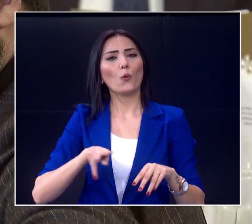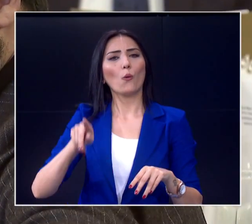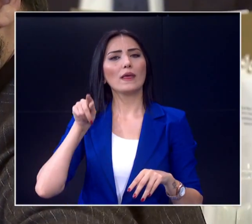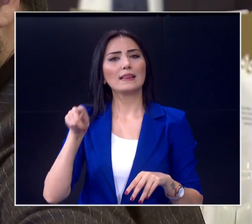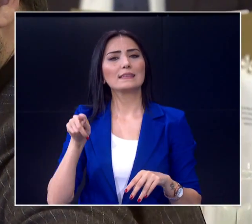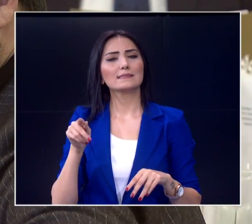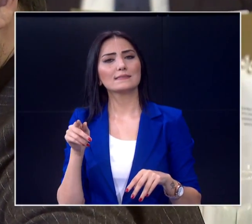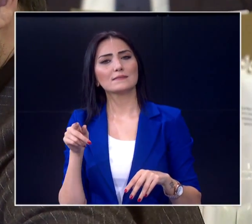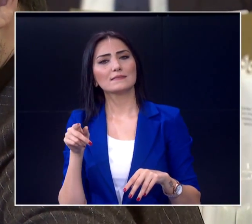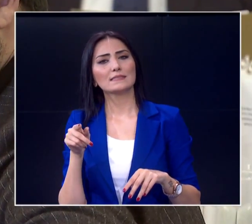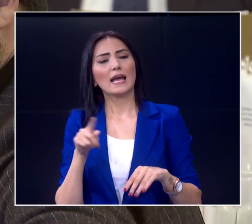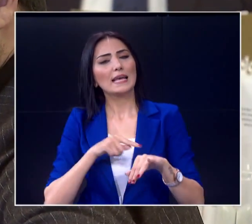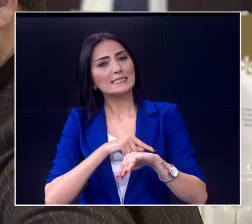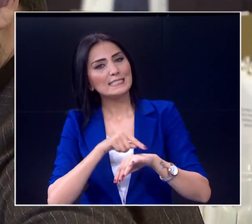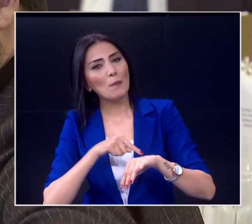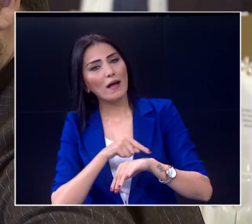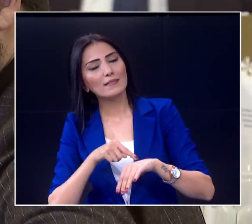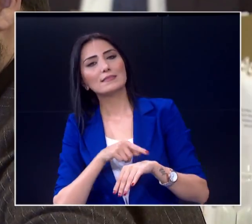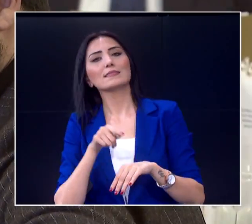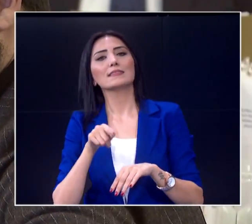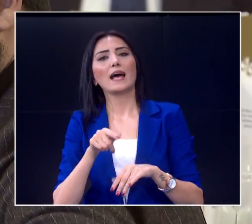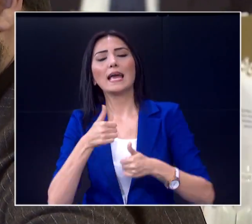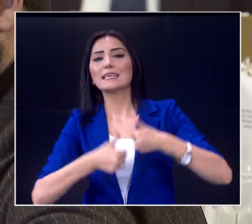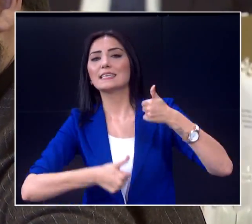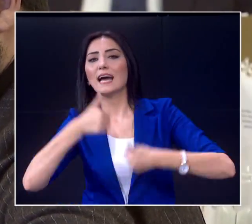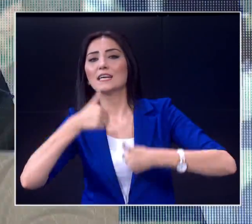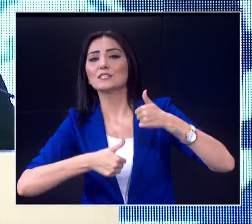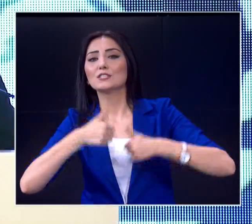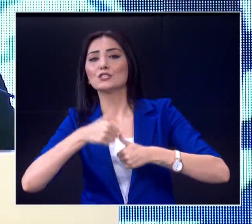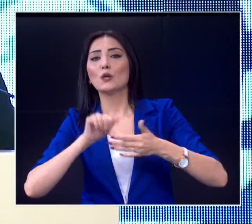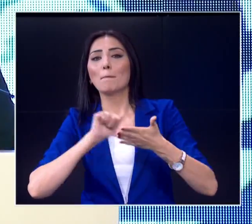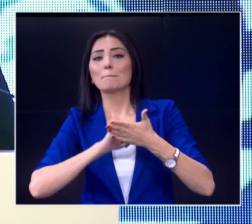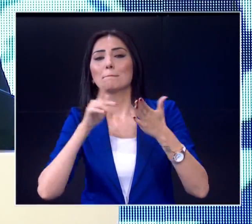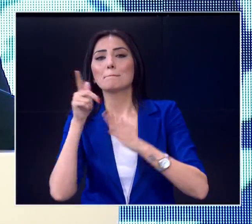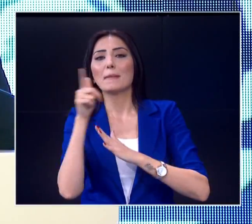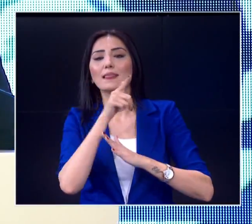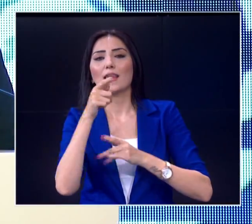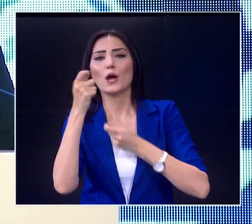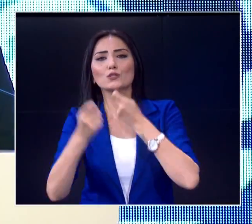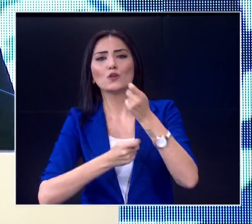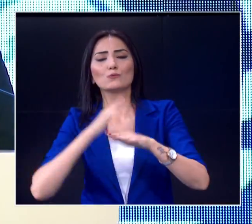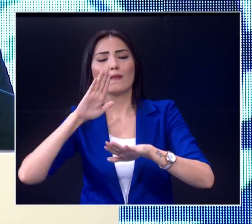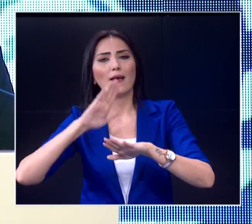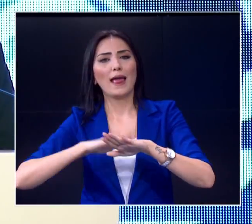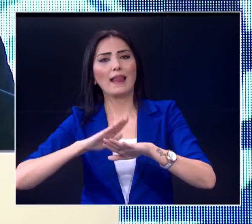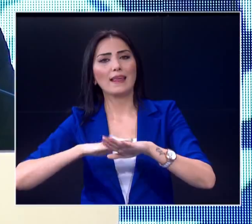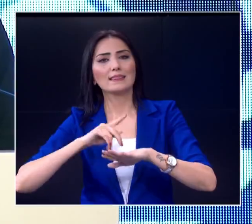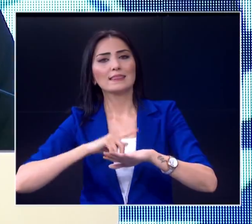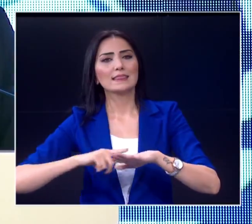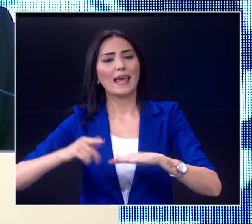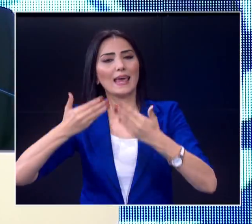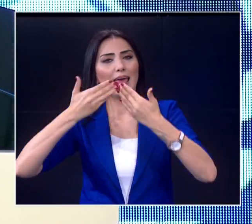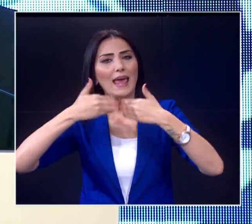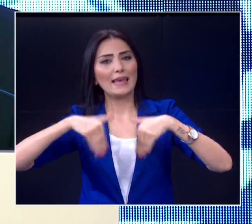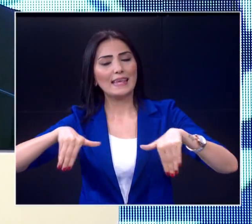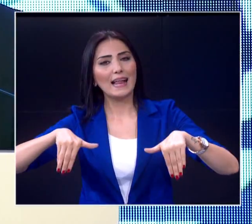değil, zamanla yarışan medya çalışanlarının önündeki